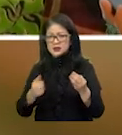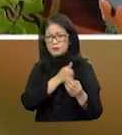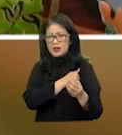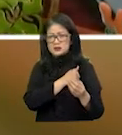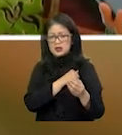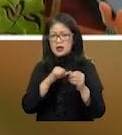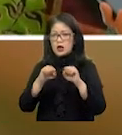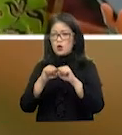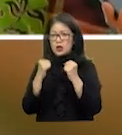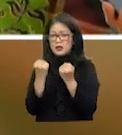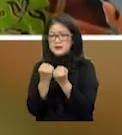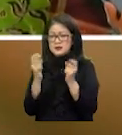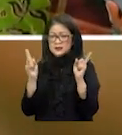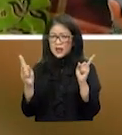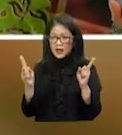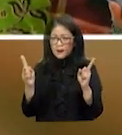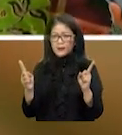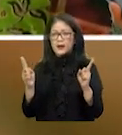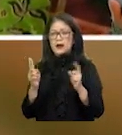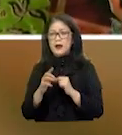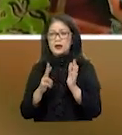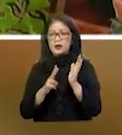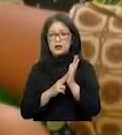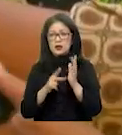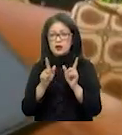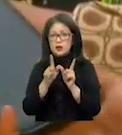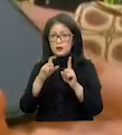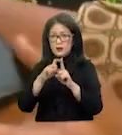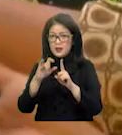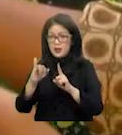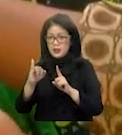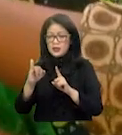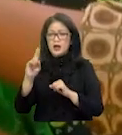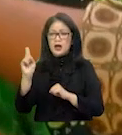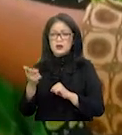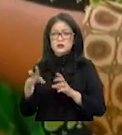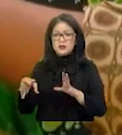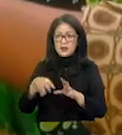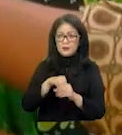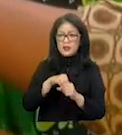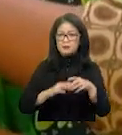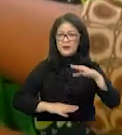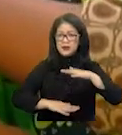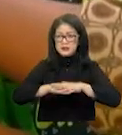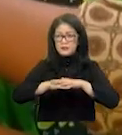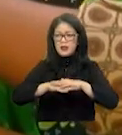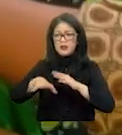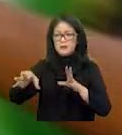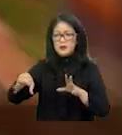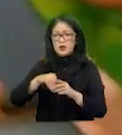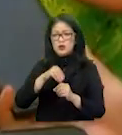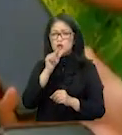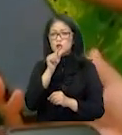organisasi-organisasi keagamaan. NWDI tidak mau ketinggalan untuk memaksimalkan kontribusinya untuk